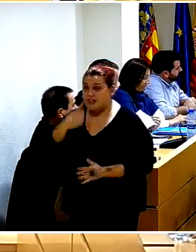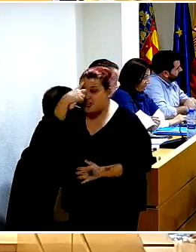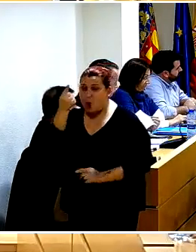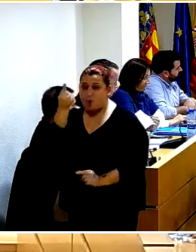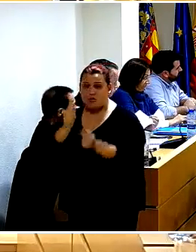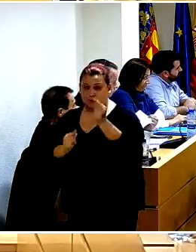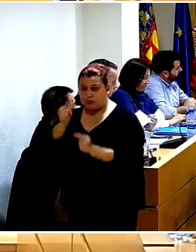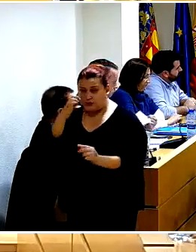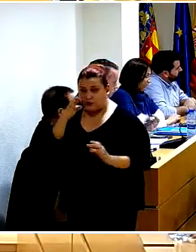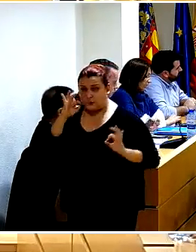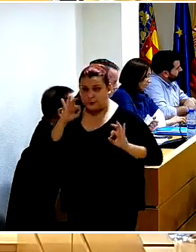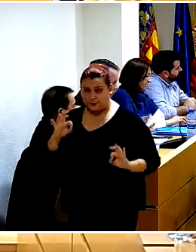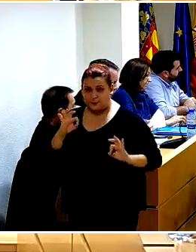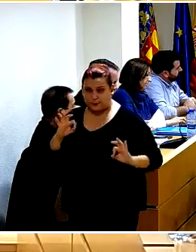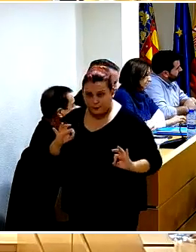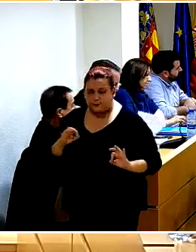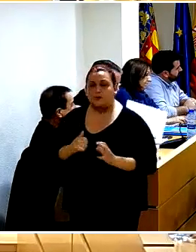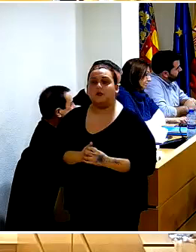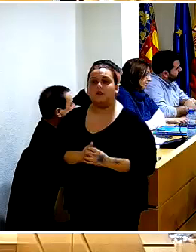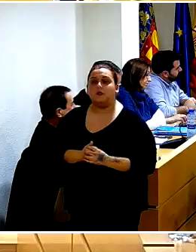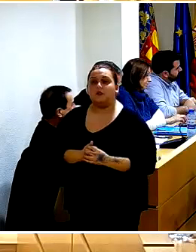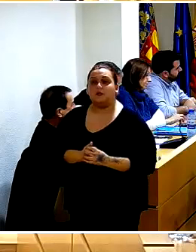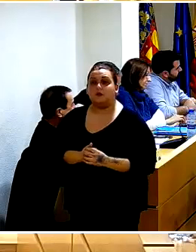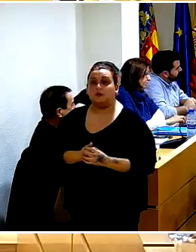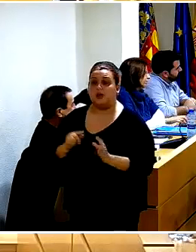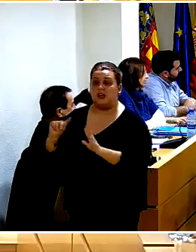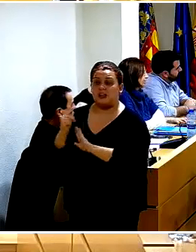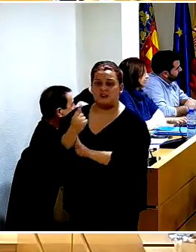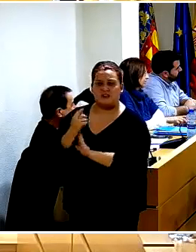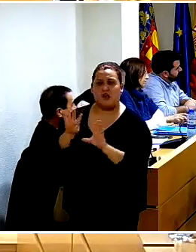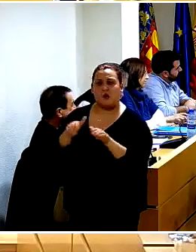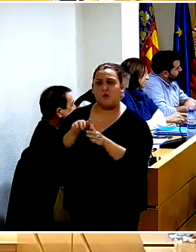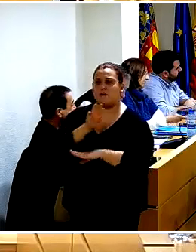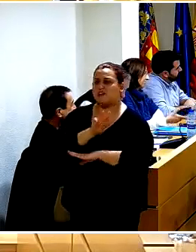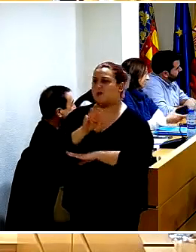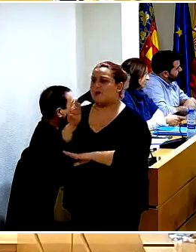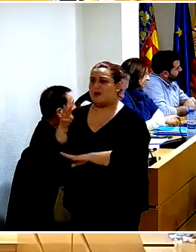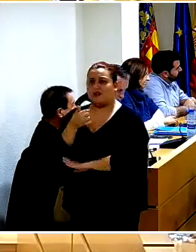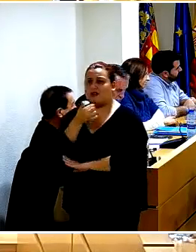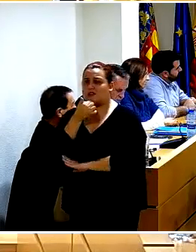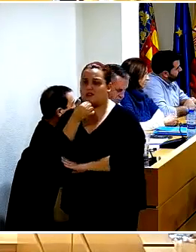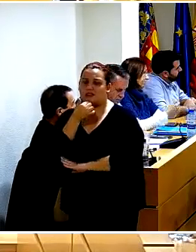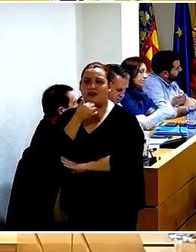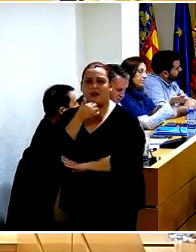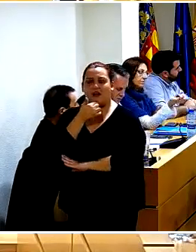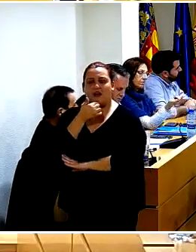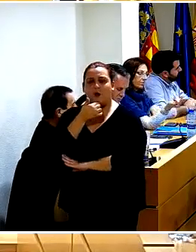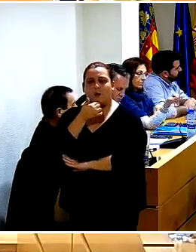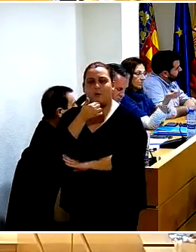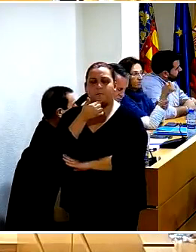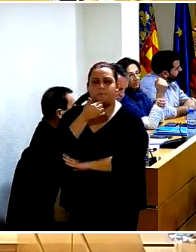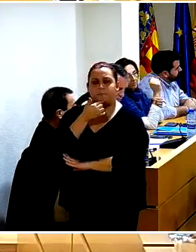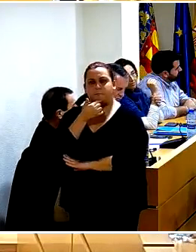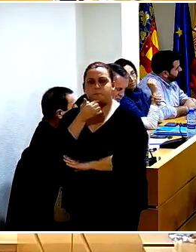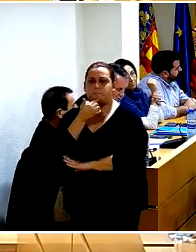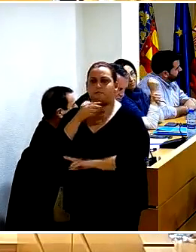això comentaven els companys, no, comentava Peval ara mateix, no, la crítica que feia el Partit Popular era que els sobtava, no, la